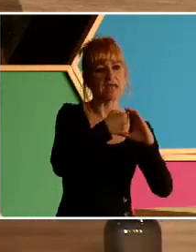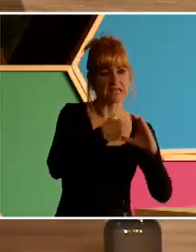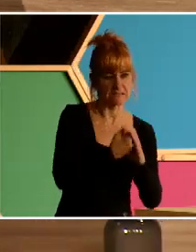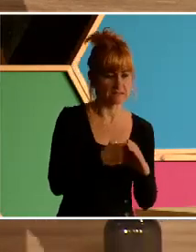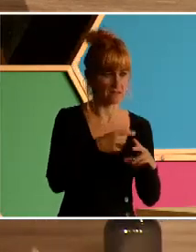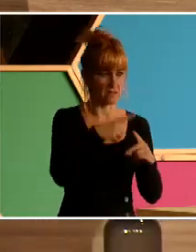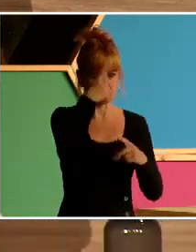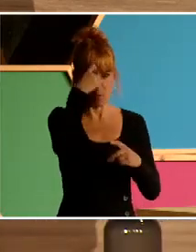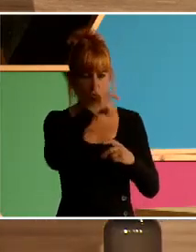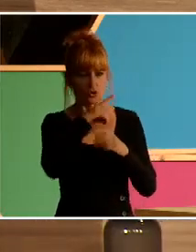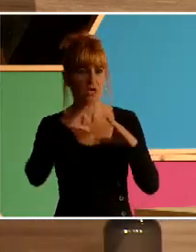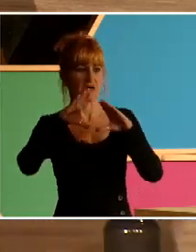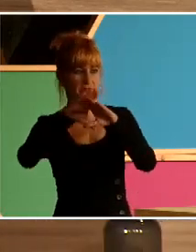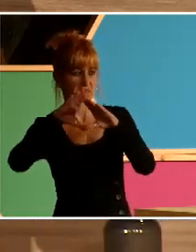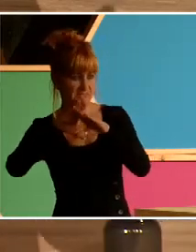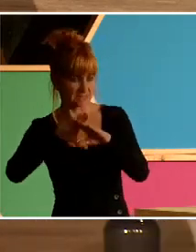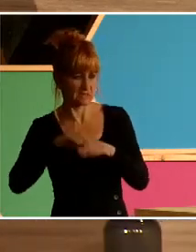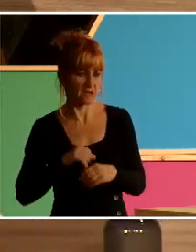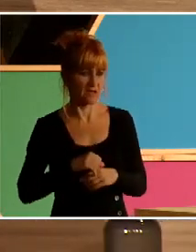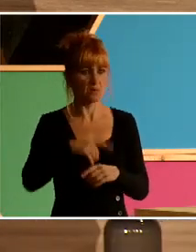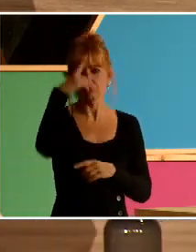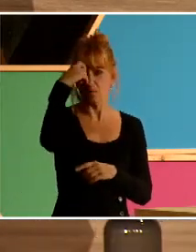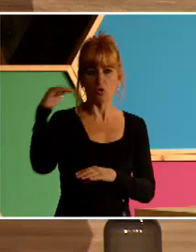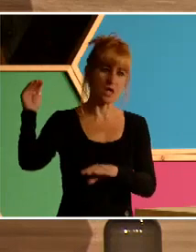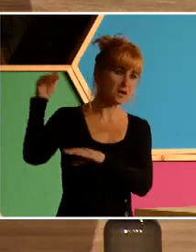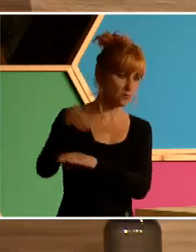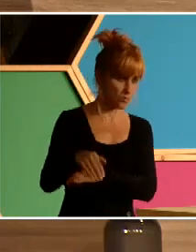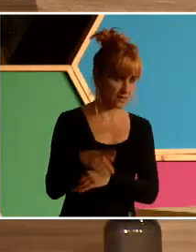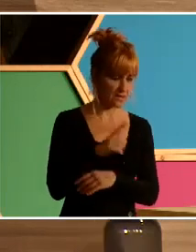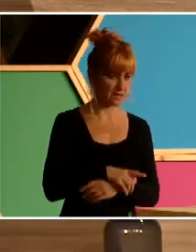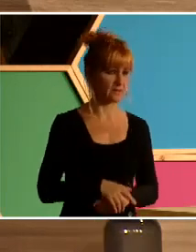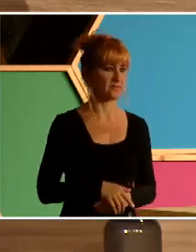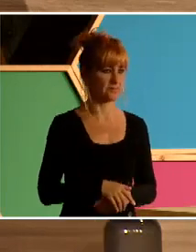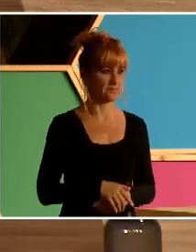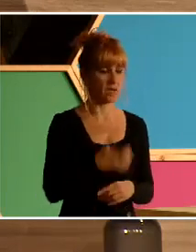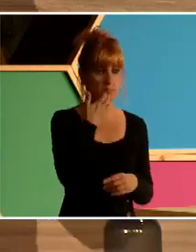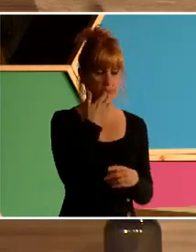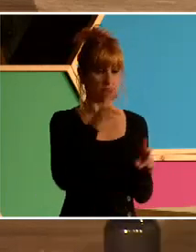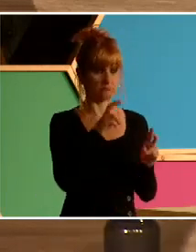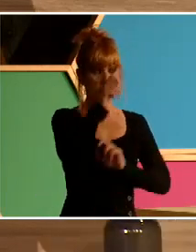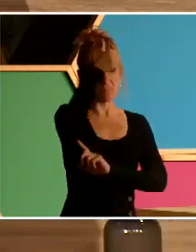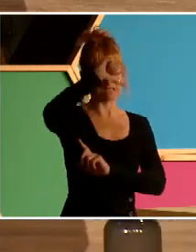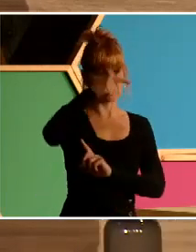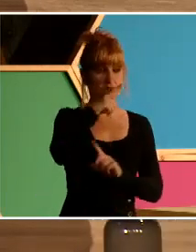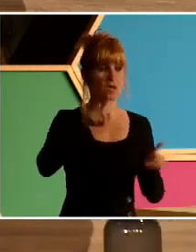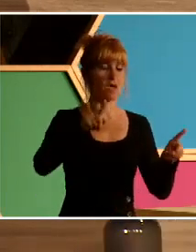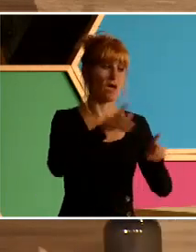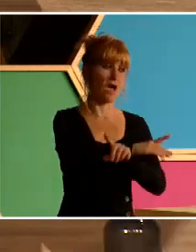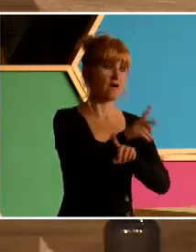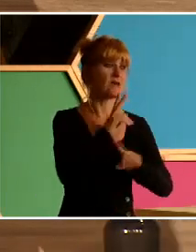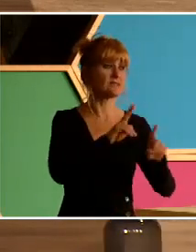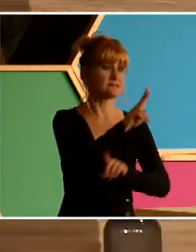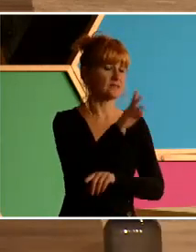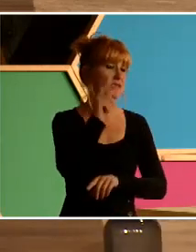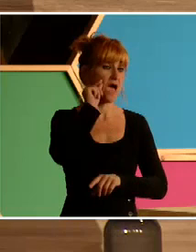hem recuperat davant de la desmemòria la memòria republicana. I davant del masclisme, com deia l'Ada, hem creat una regidoria que ha posat